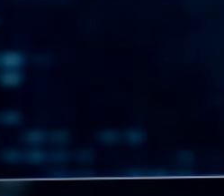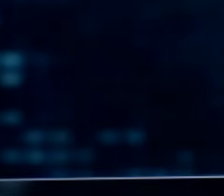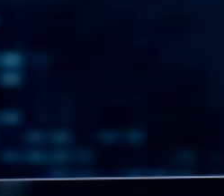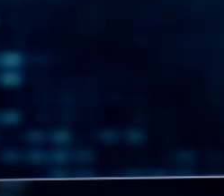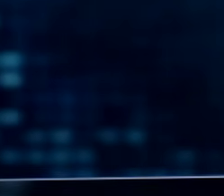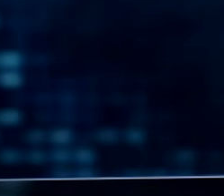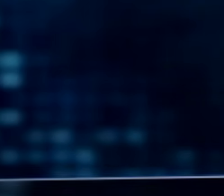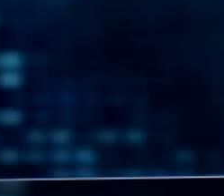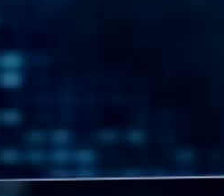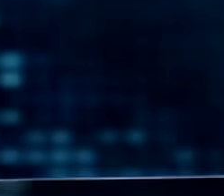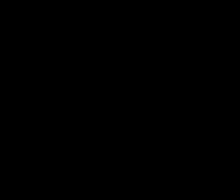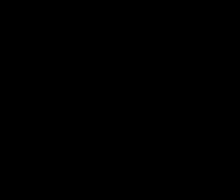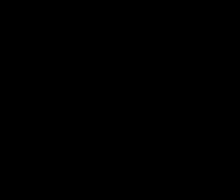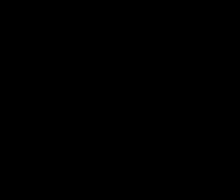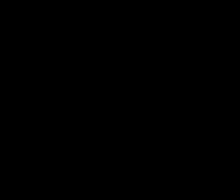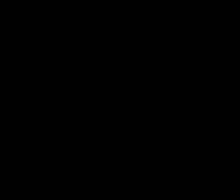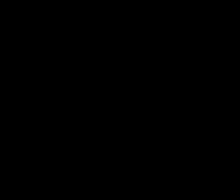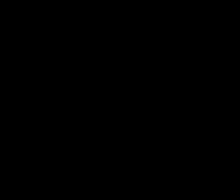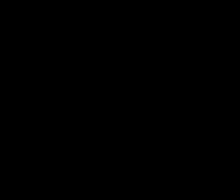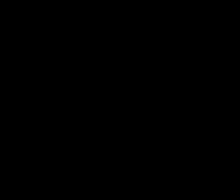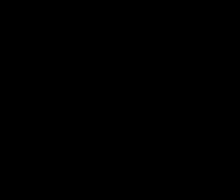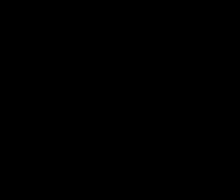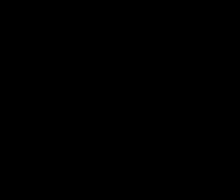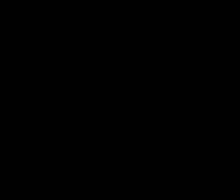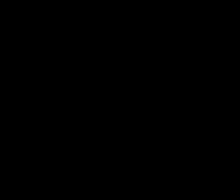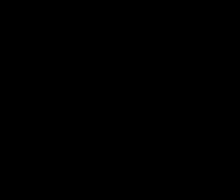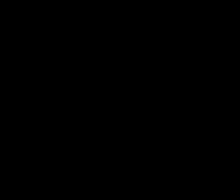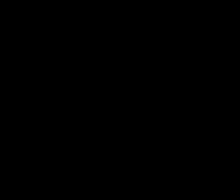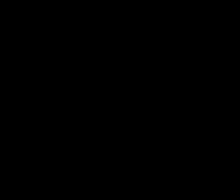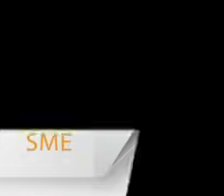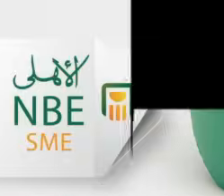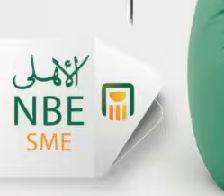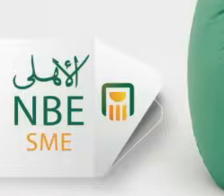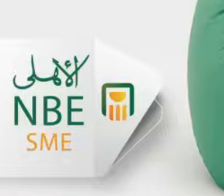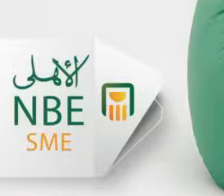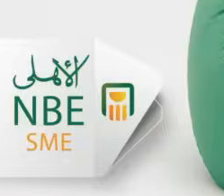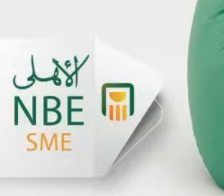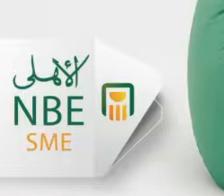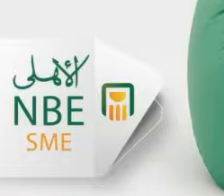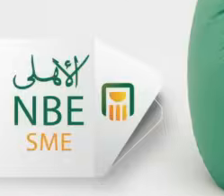هذا البرنامج برعاية